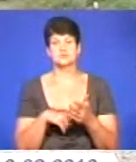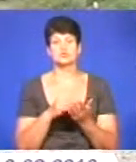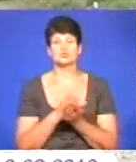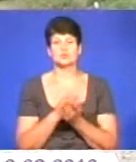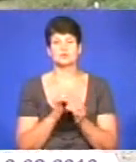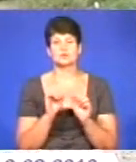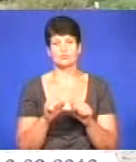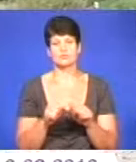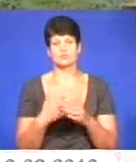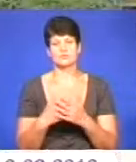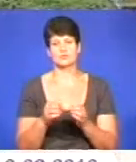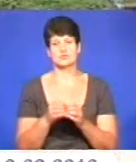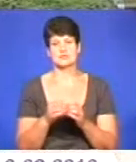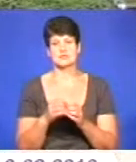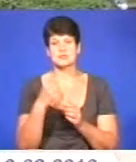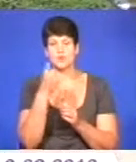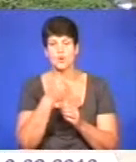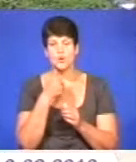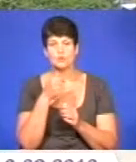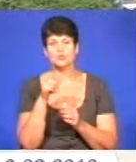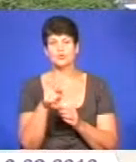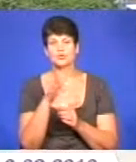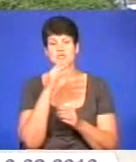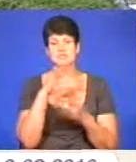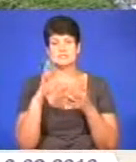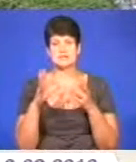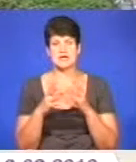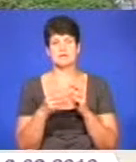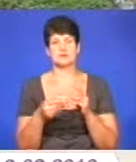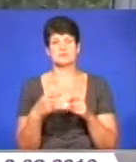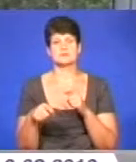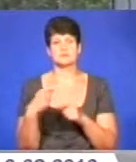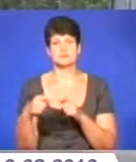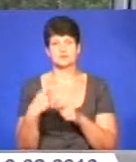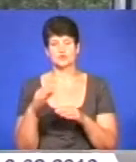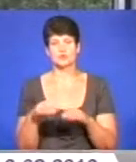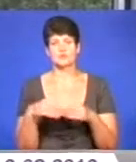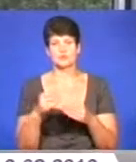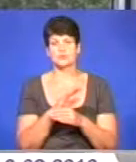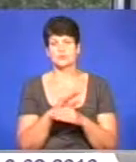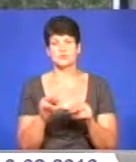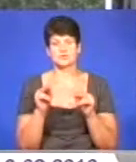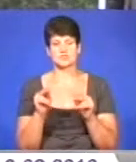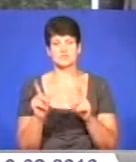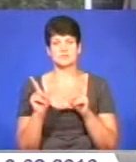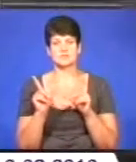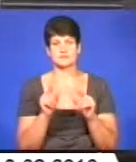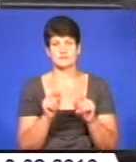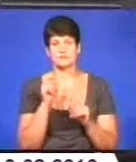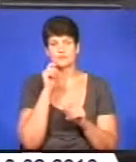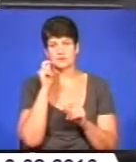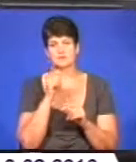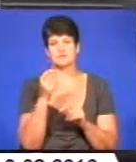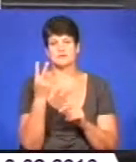вони можуть до 10 років. У той же час загальний обсяг збитків, що завдають недобросовісні перевізники в Україні, щорічно сягає